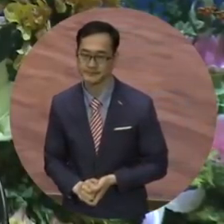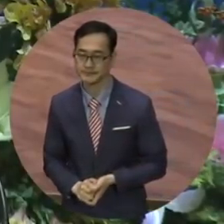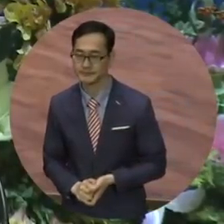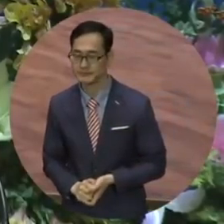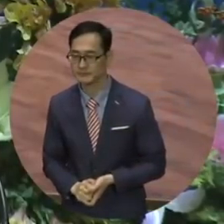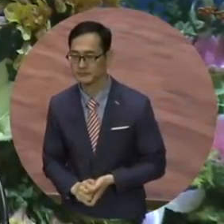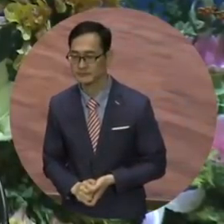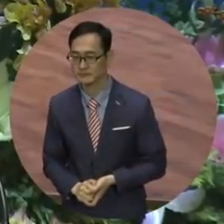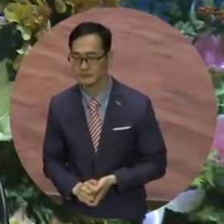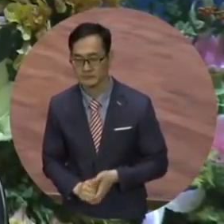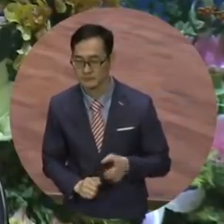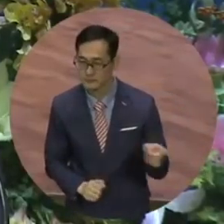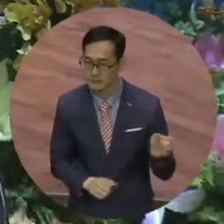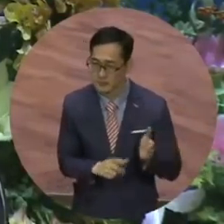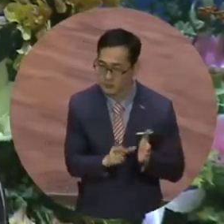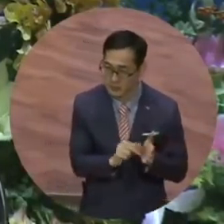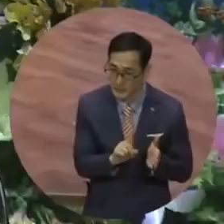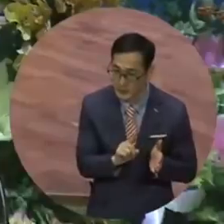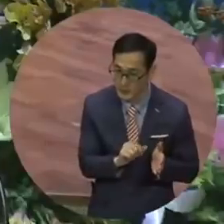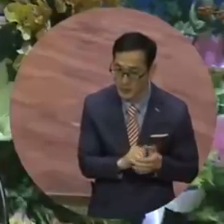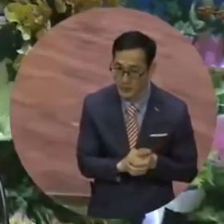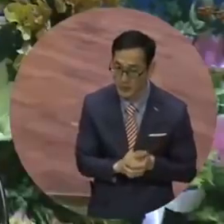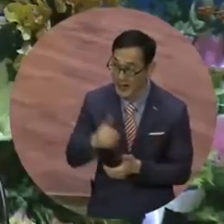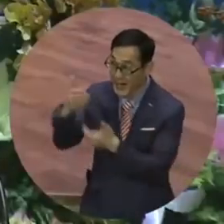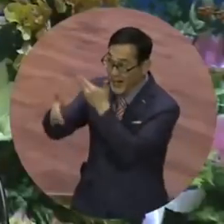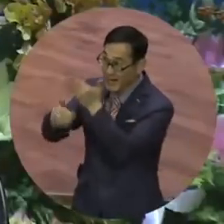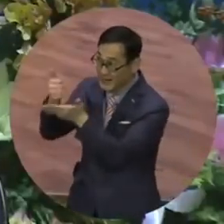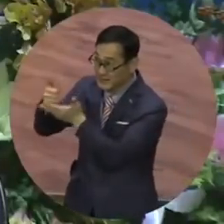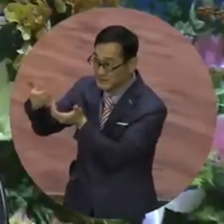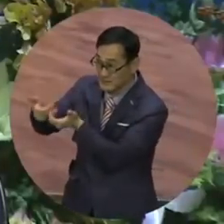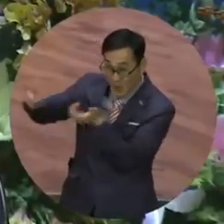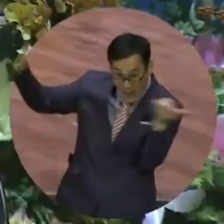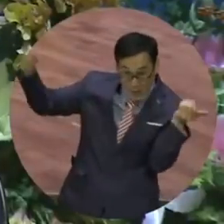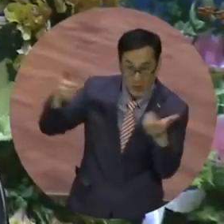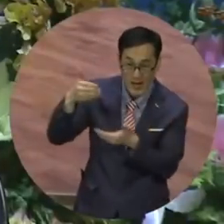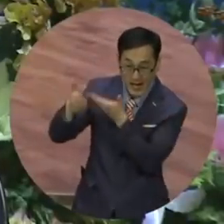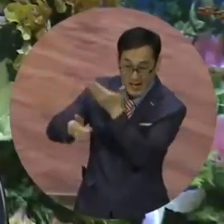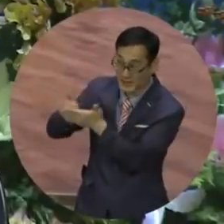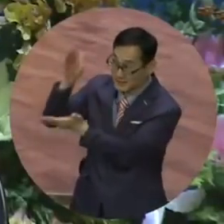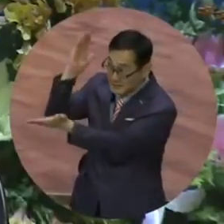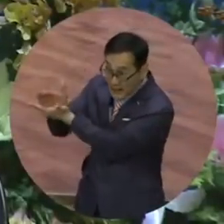어떤 문제가 와요? 하나님이 없이 살면요.